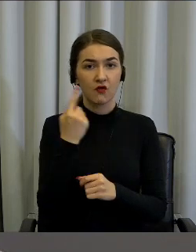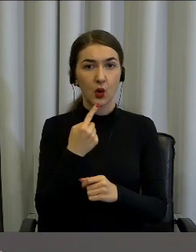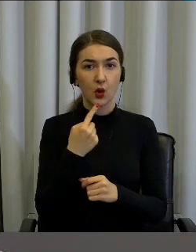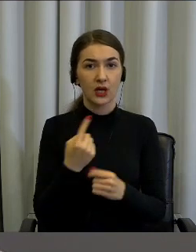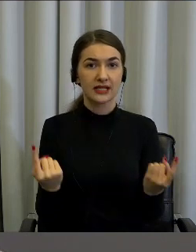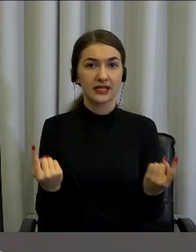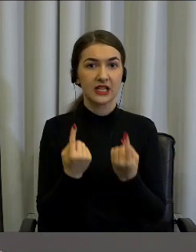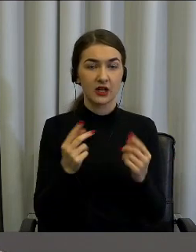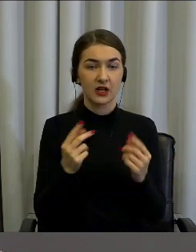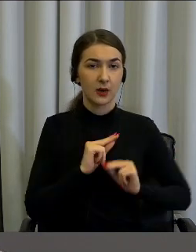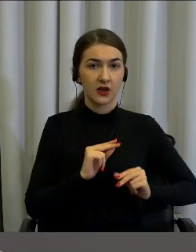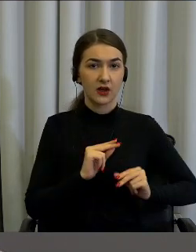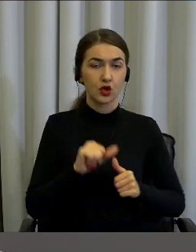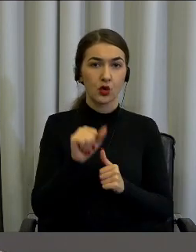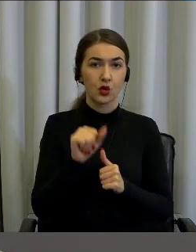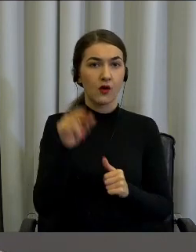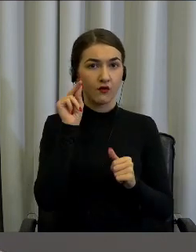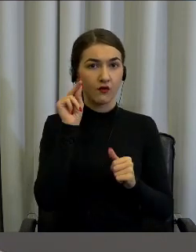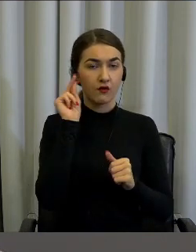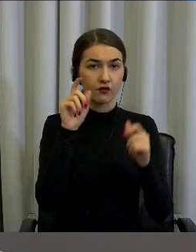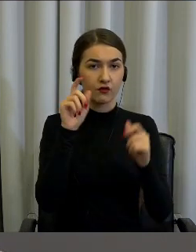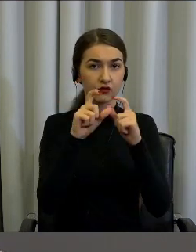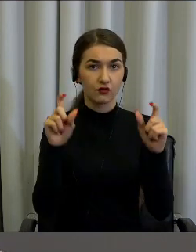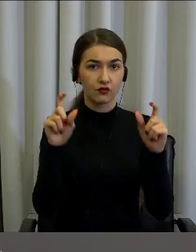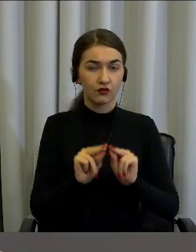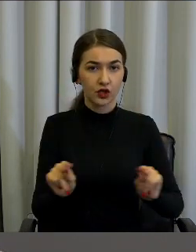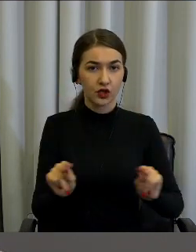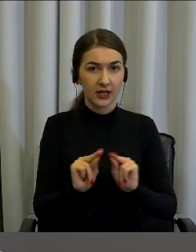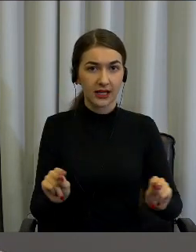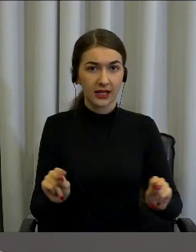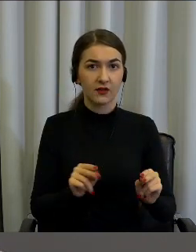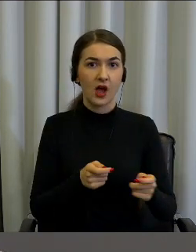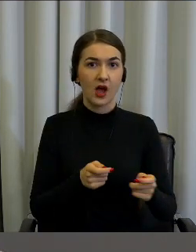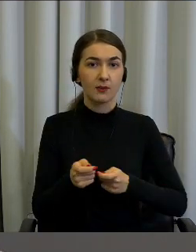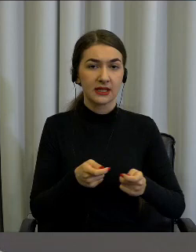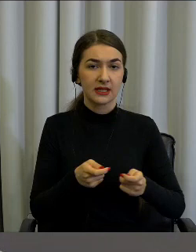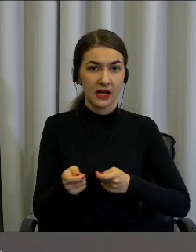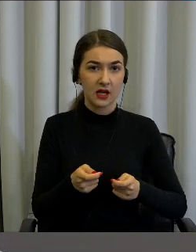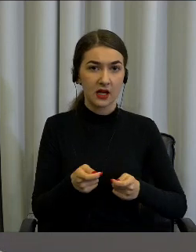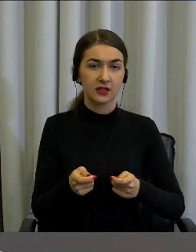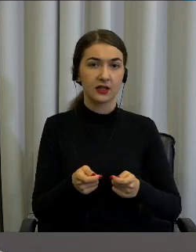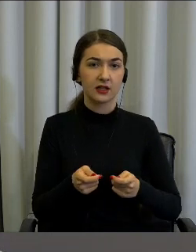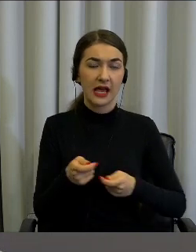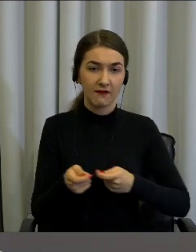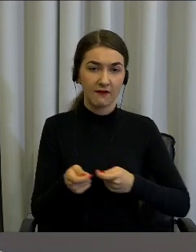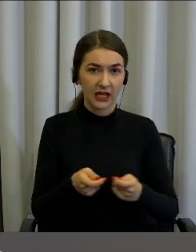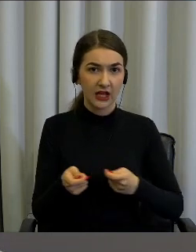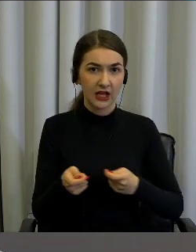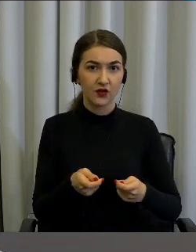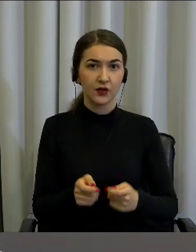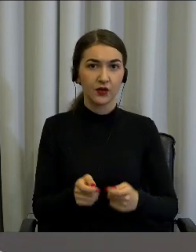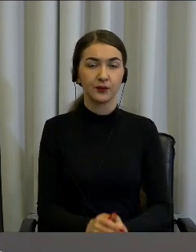працівників зокрема вчителів адміністраторів керівників